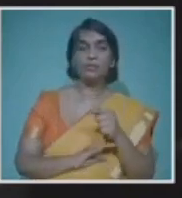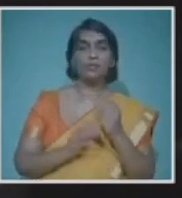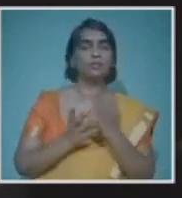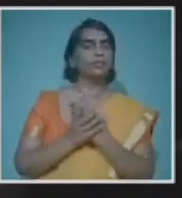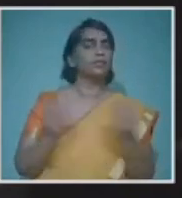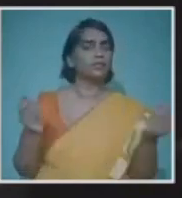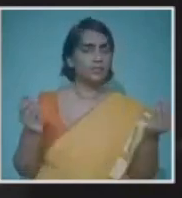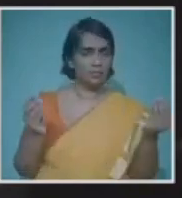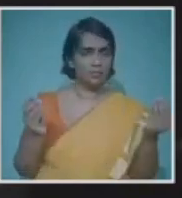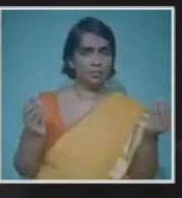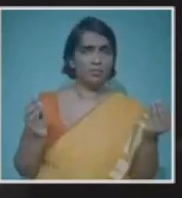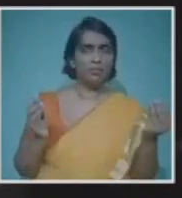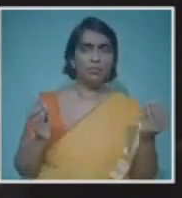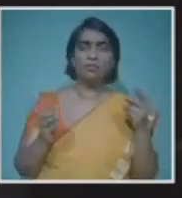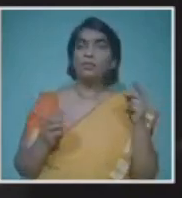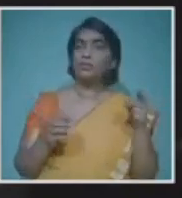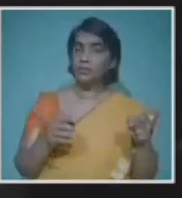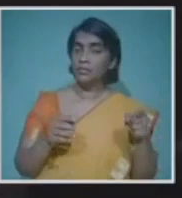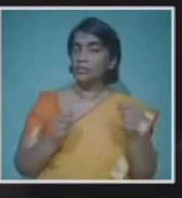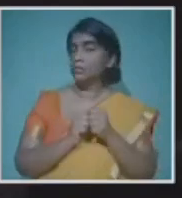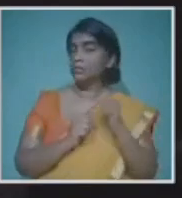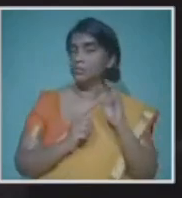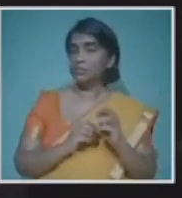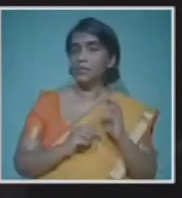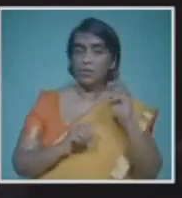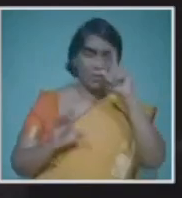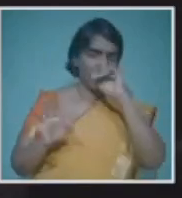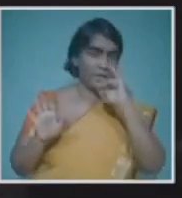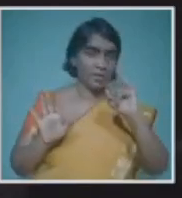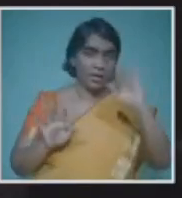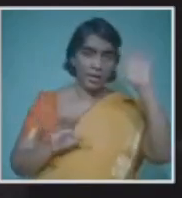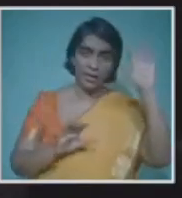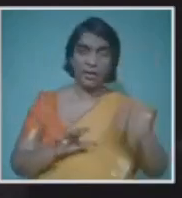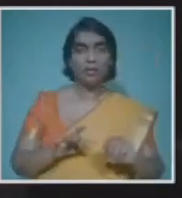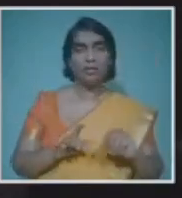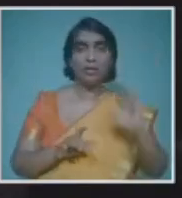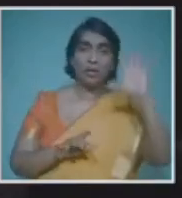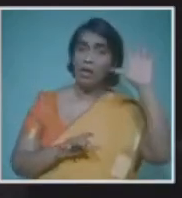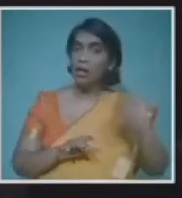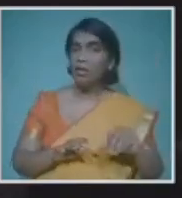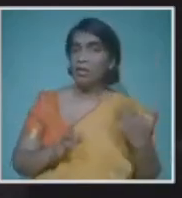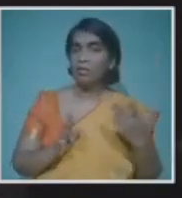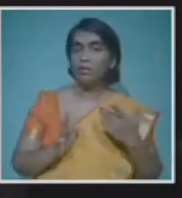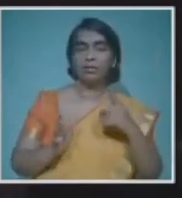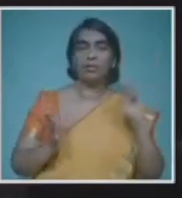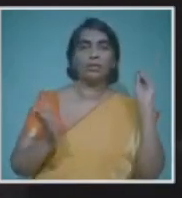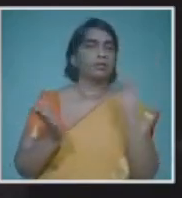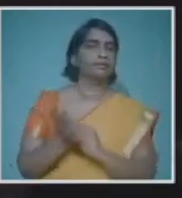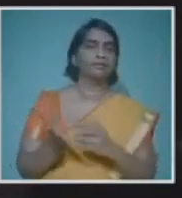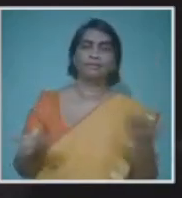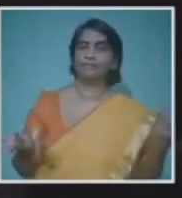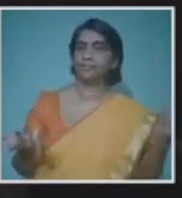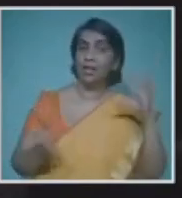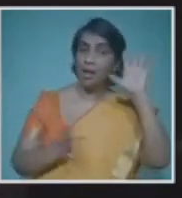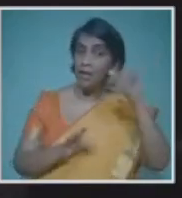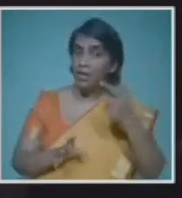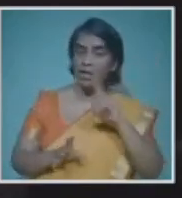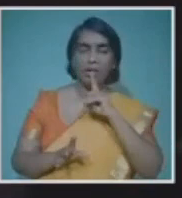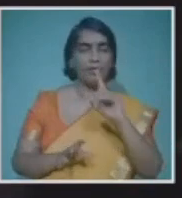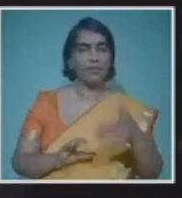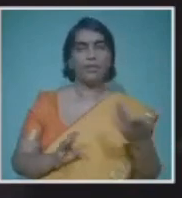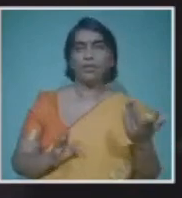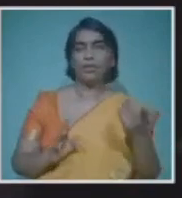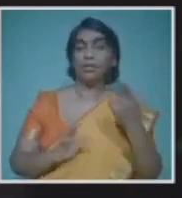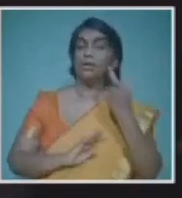කළා. ඒකෙන් කළේ මාසහයකින් ගේන්න ඕනි කියලා කිව්වා. නොගෙනාවොත් කරන දේ ඒකේ ඇත්තේ නැහැ. ඉතින් එතකොට දැන්